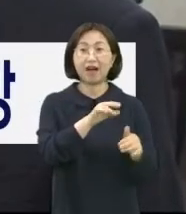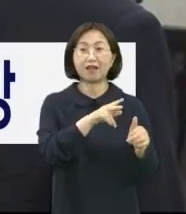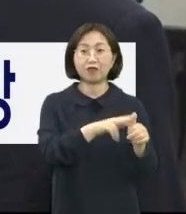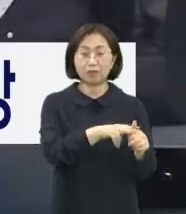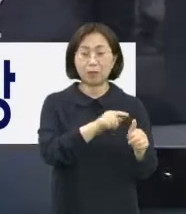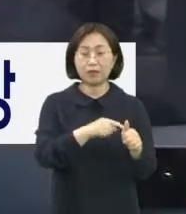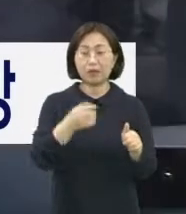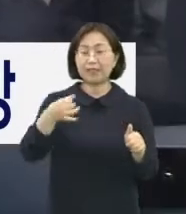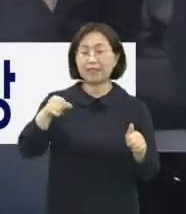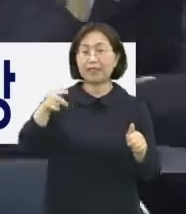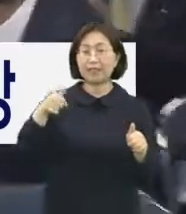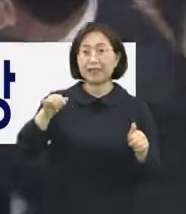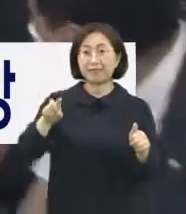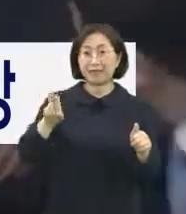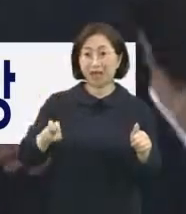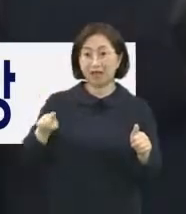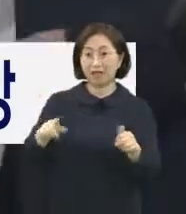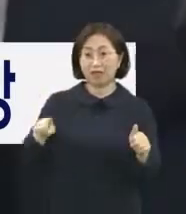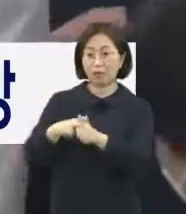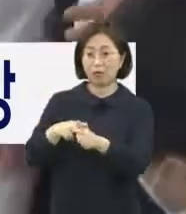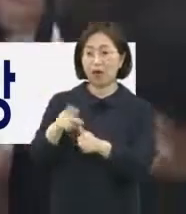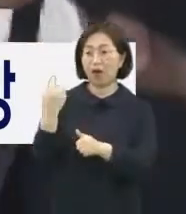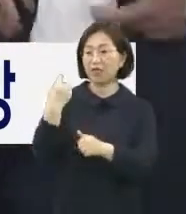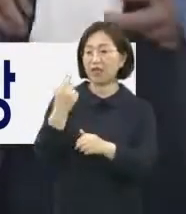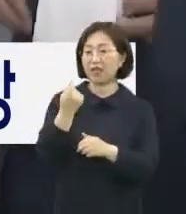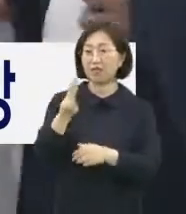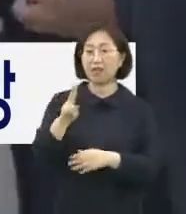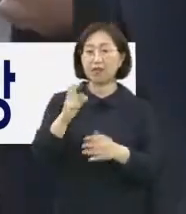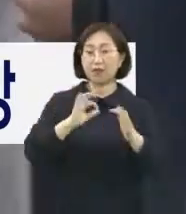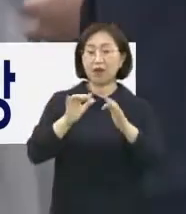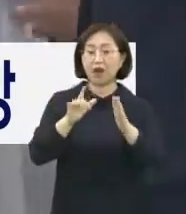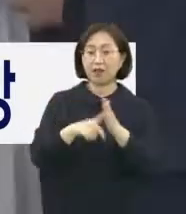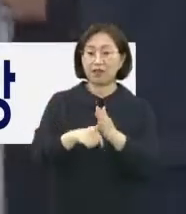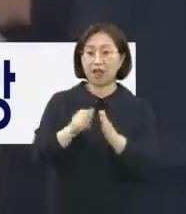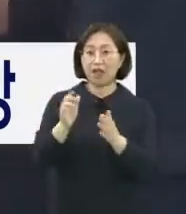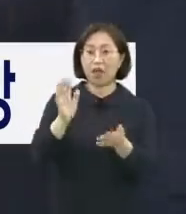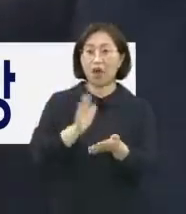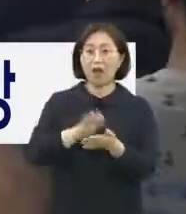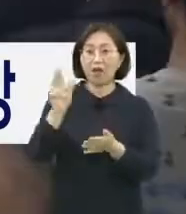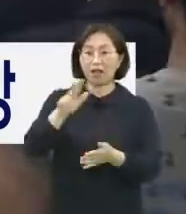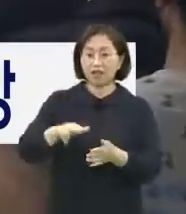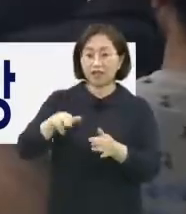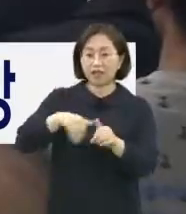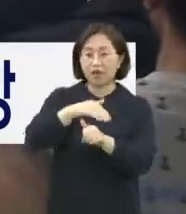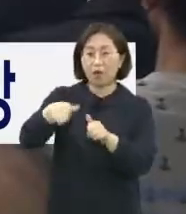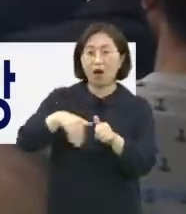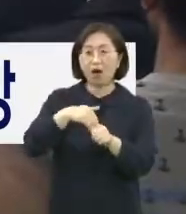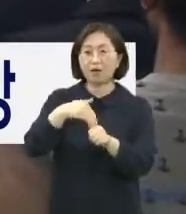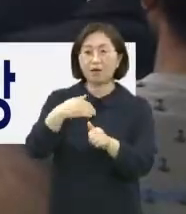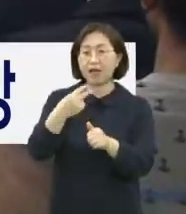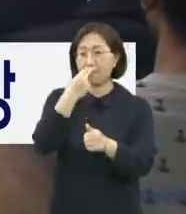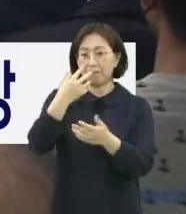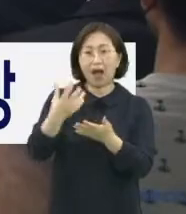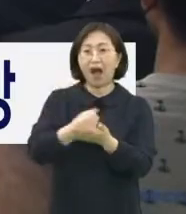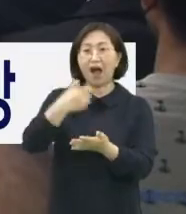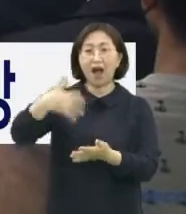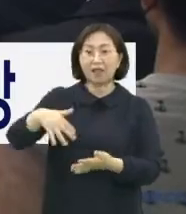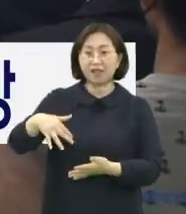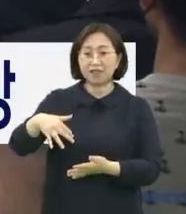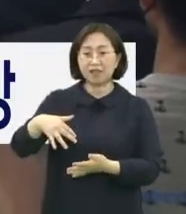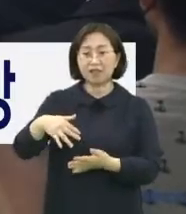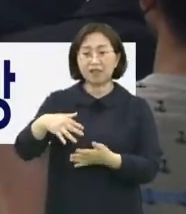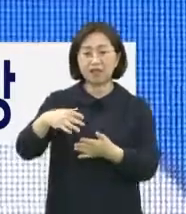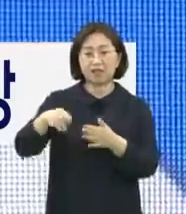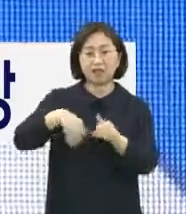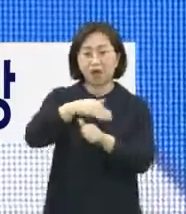김태은 후보가 어제 tv 토론회 에서 화력 발전 현황에 대한 기본적인 사실 관계도 파악하지 못하는 등 앞뒤 안맞는